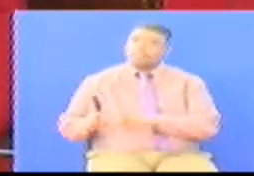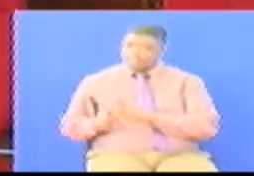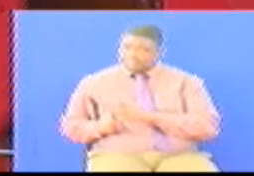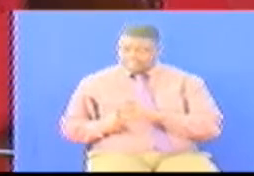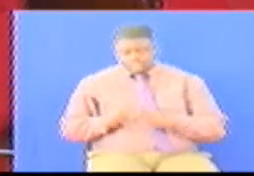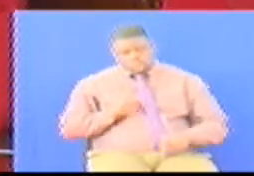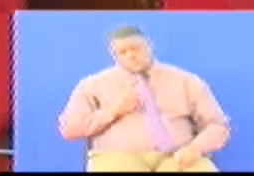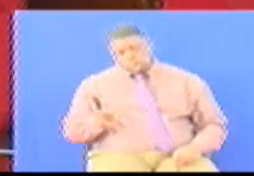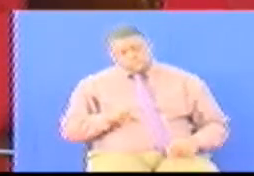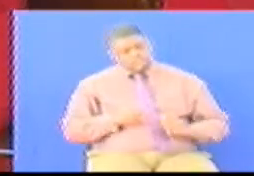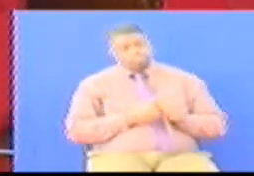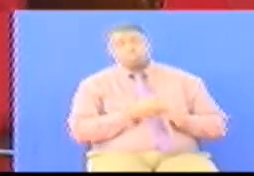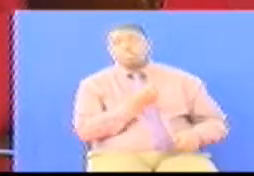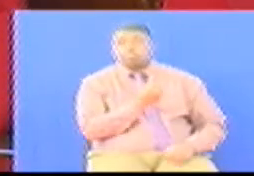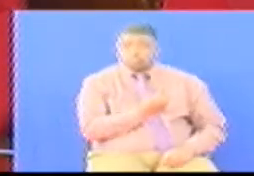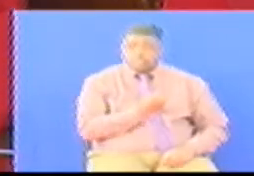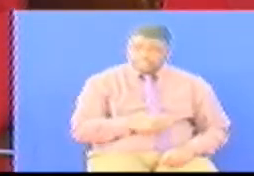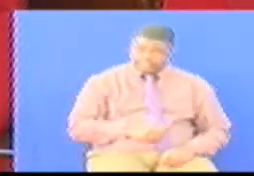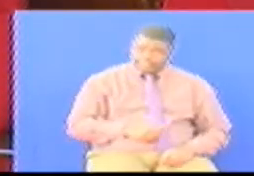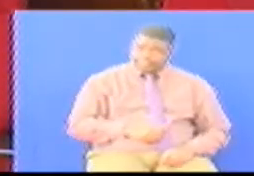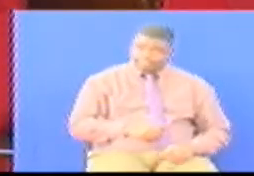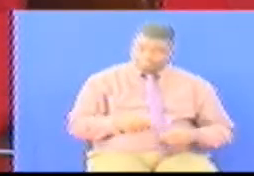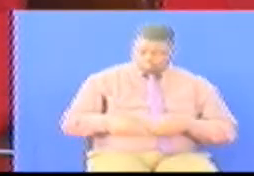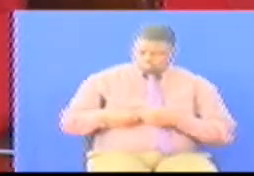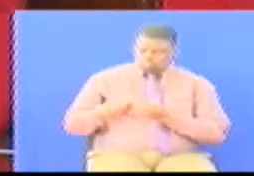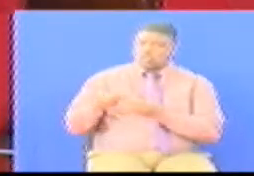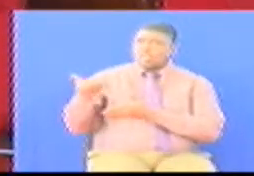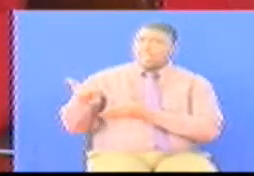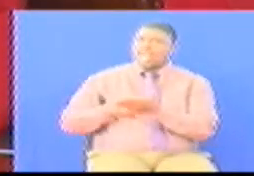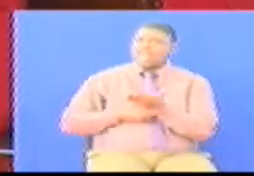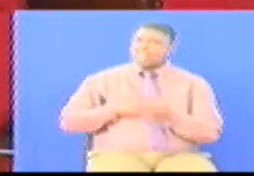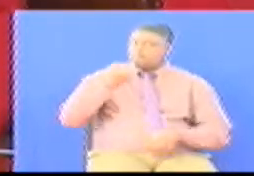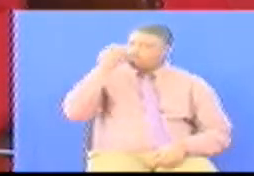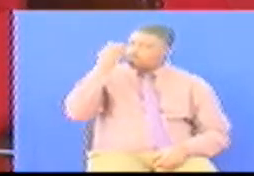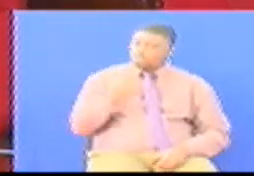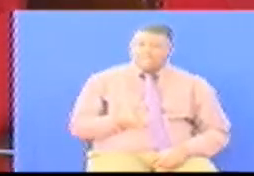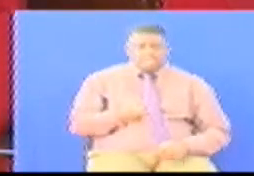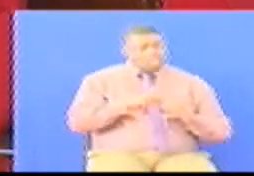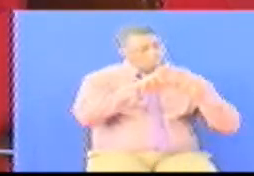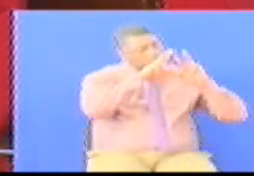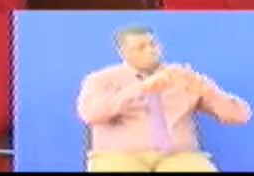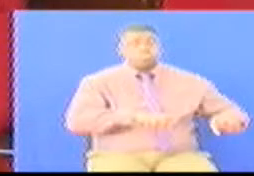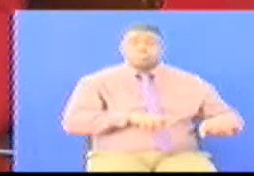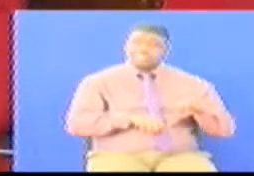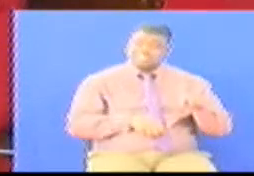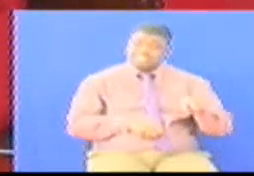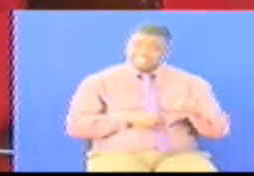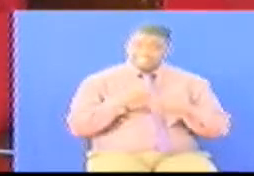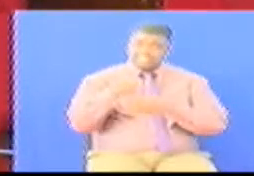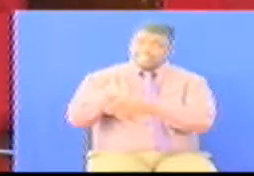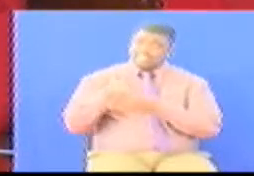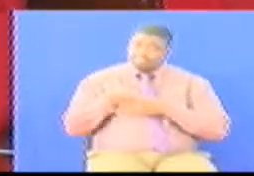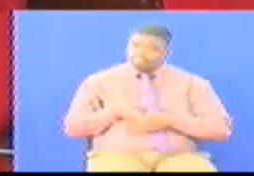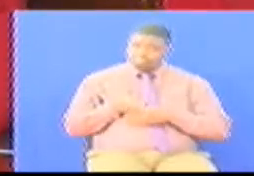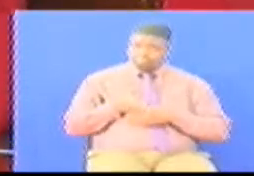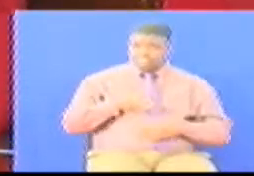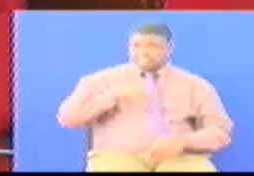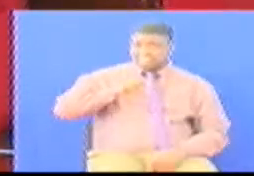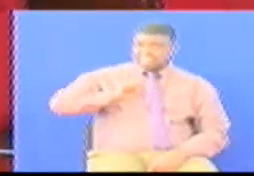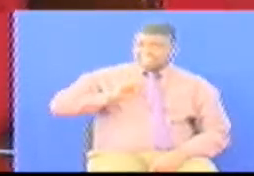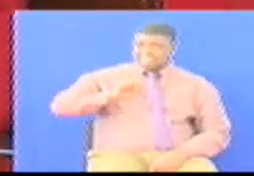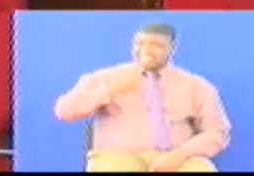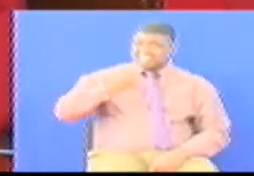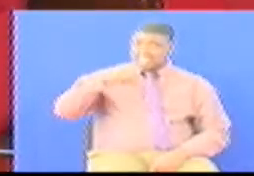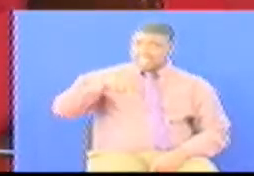namba 11, kutolewa hati mbaya ya ukaguzi adverse opinion kwa kampuni ya Stami Gold.